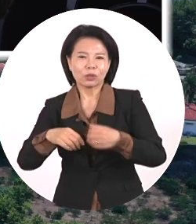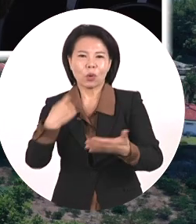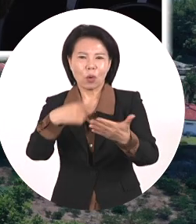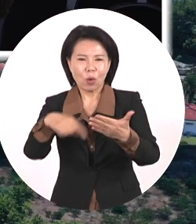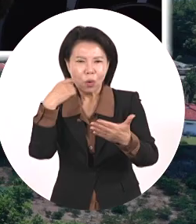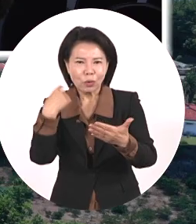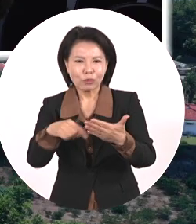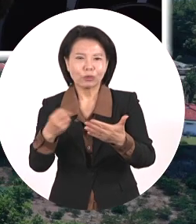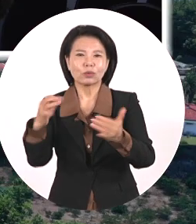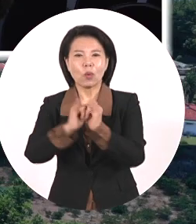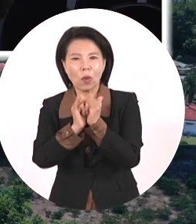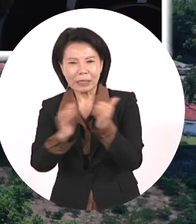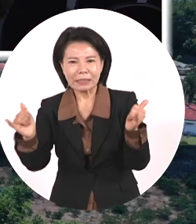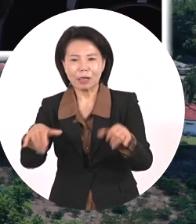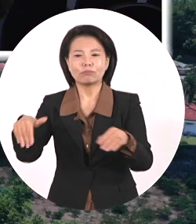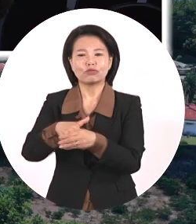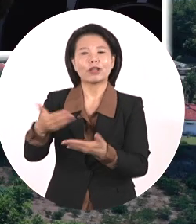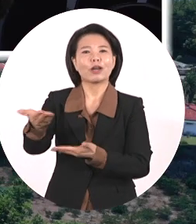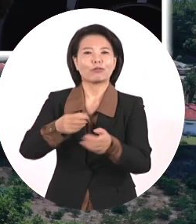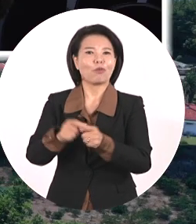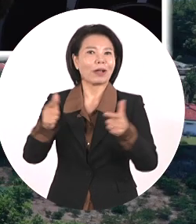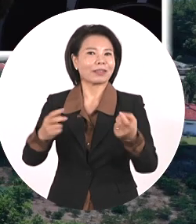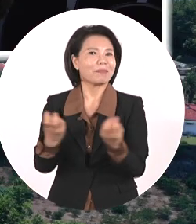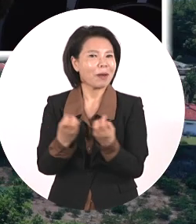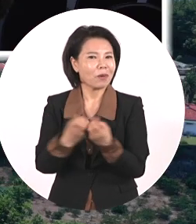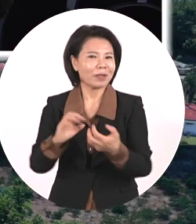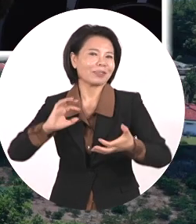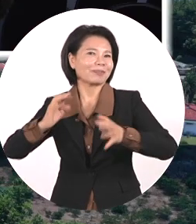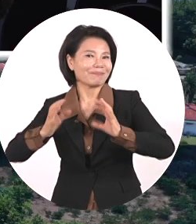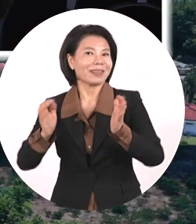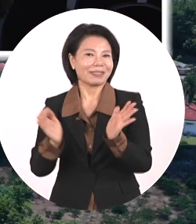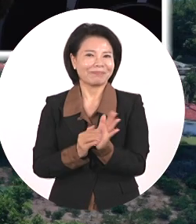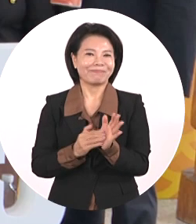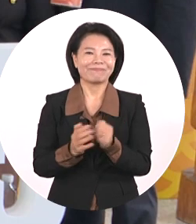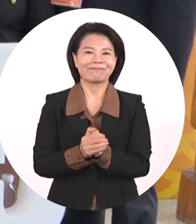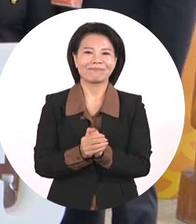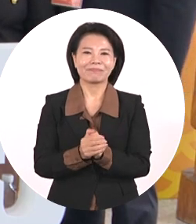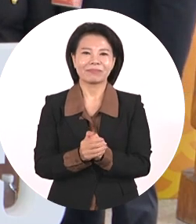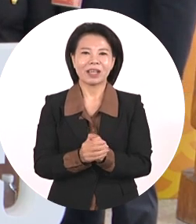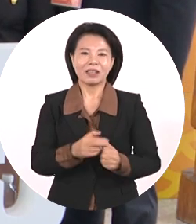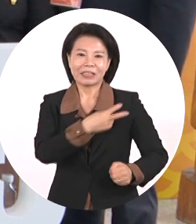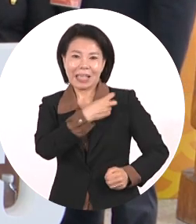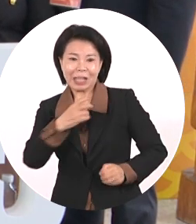만나 교육과 인접, 문화 교류 확대 방안을 논의했습니다.